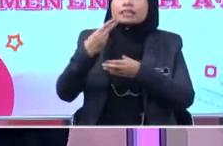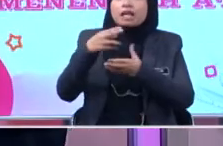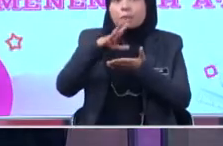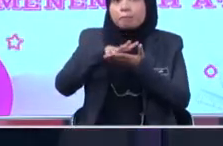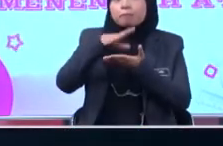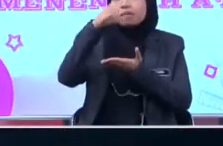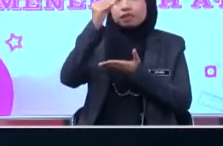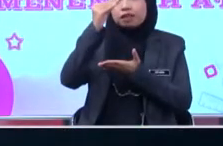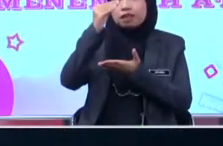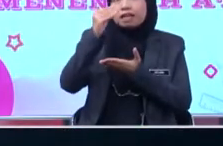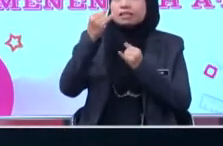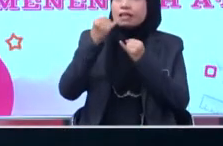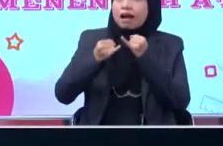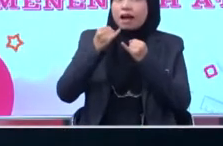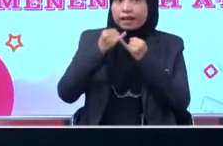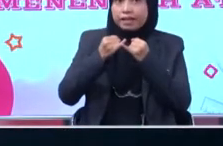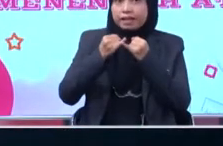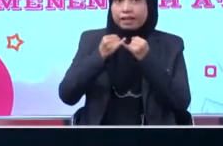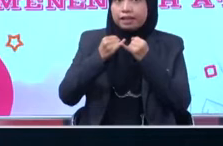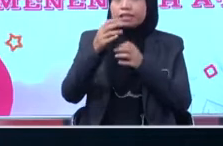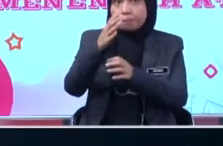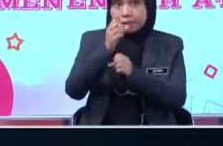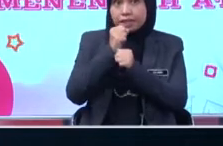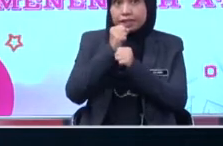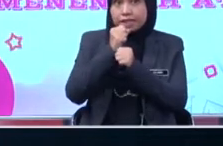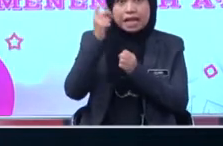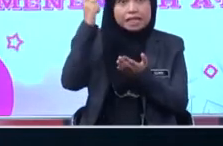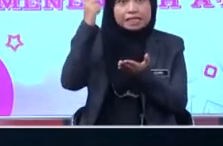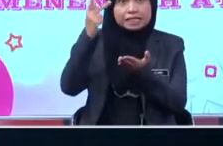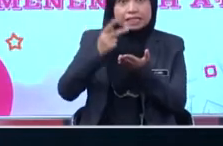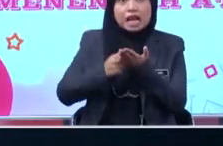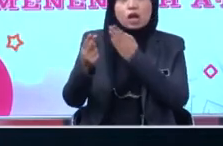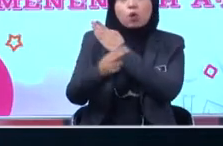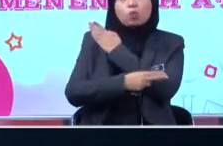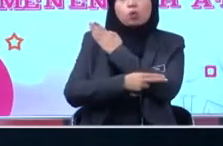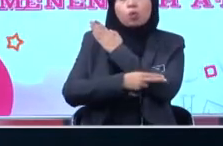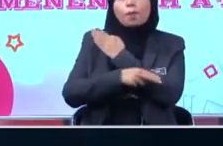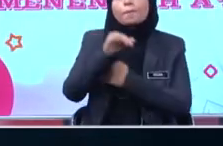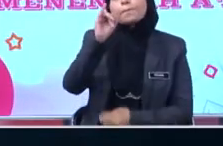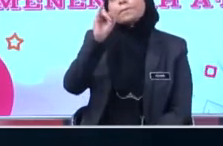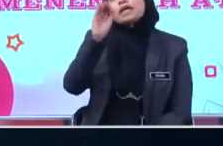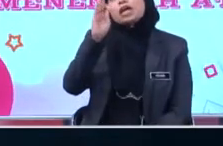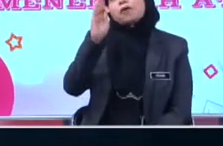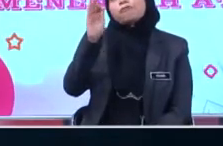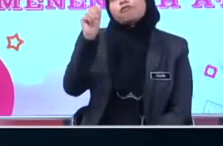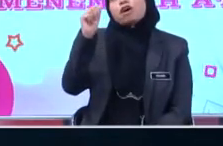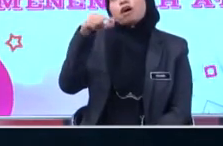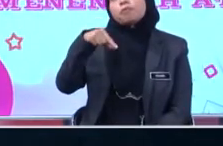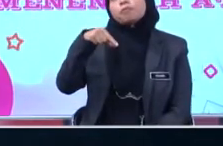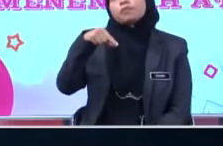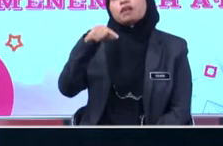dimana pada akhir siaran murid dapat mengenal hukum ikhfa Haqiqi dan ayat